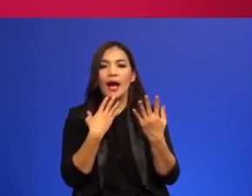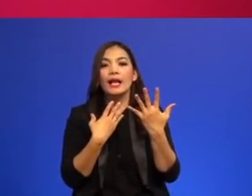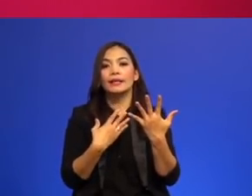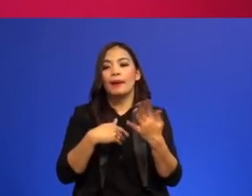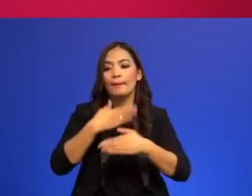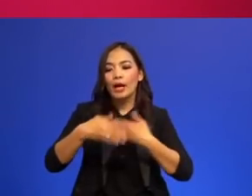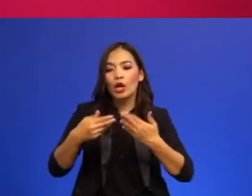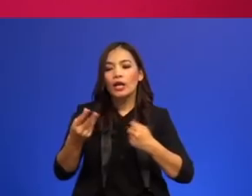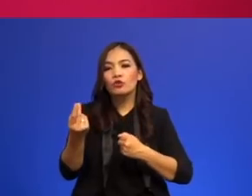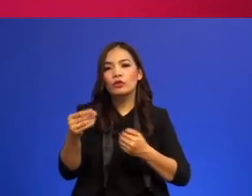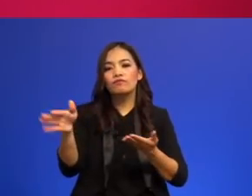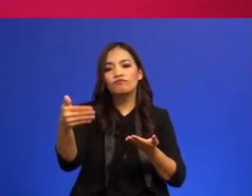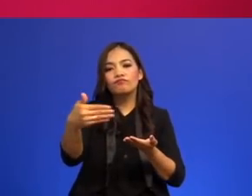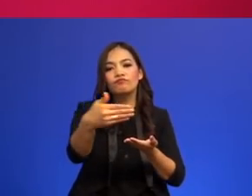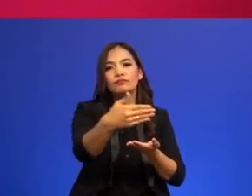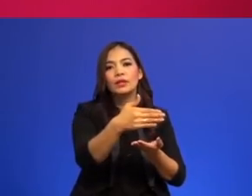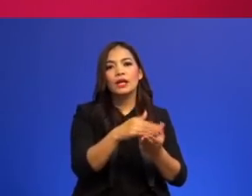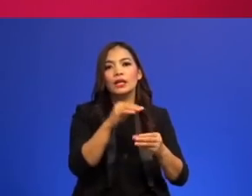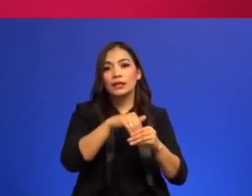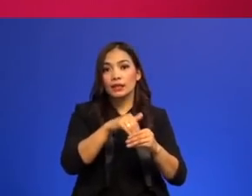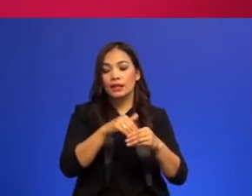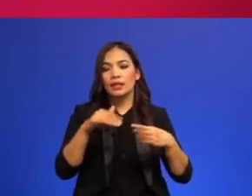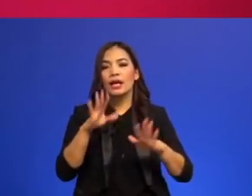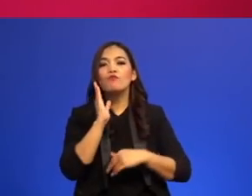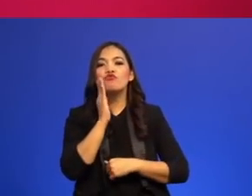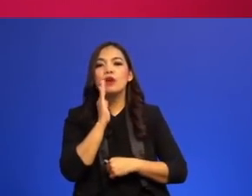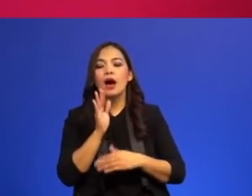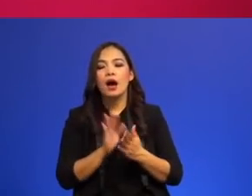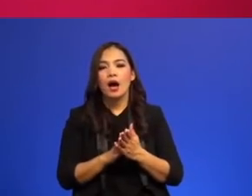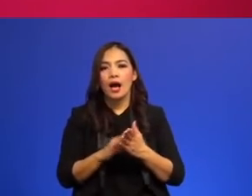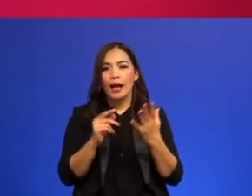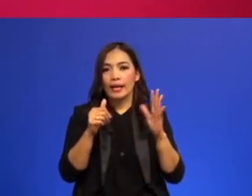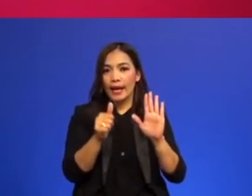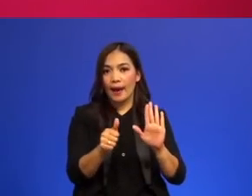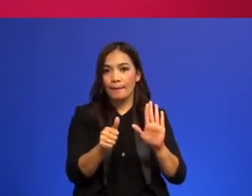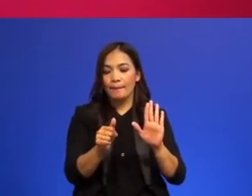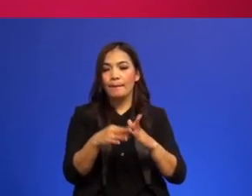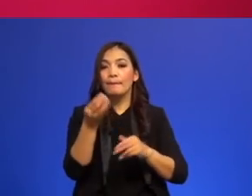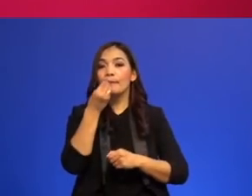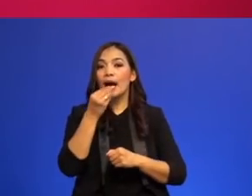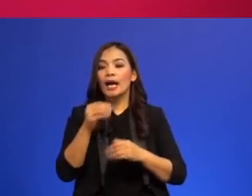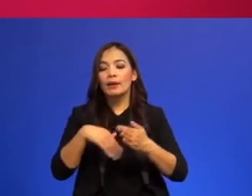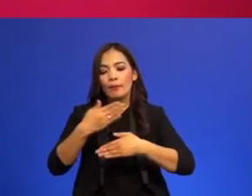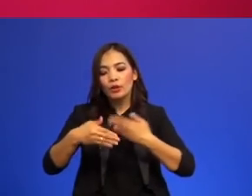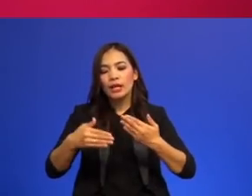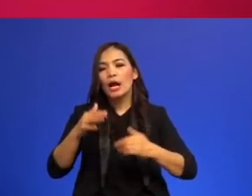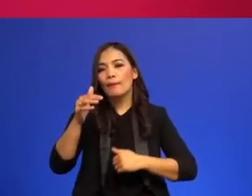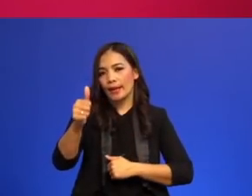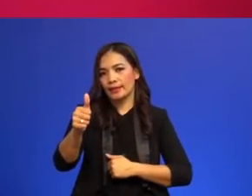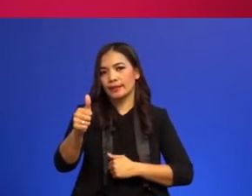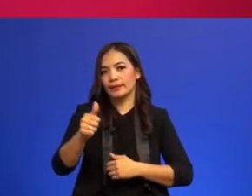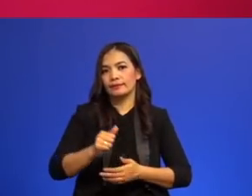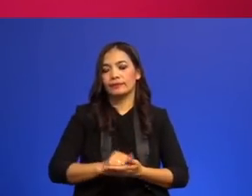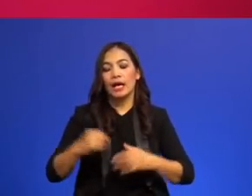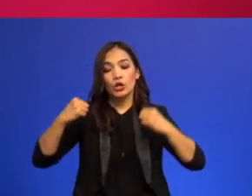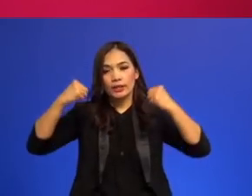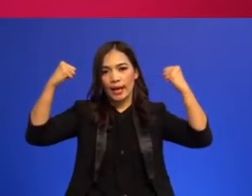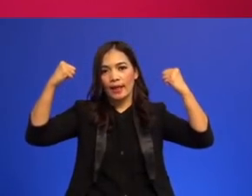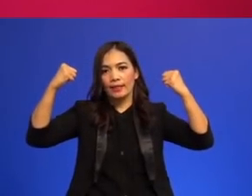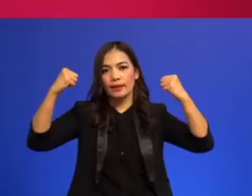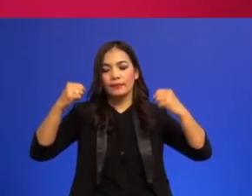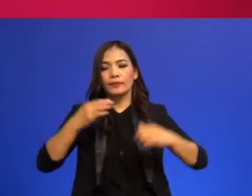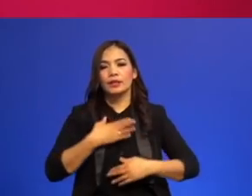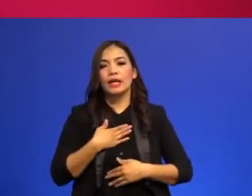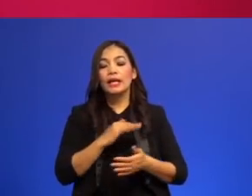mengelola pendapatan uang sejak dini secara baik, 6 bergaya hidup, pola makan dan pola hidup yang baik. Saya juga